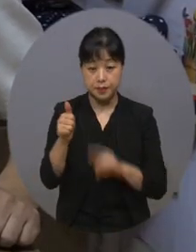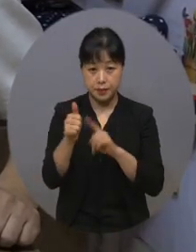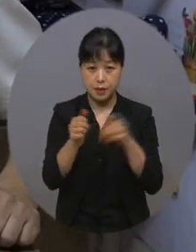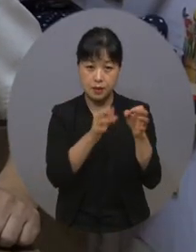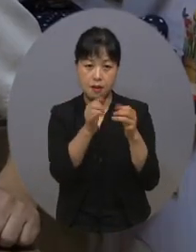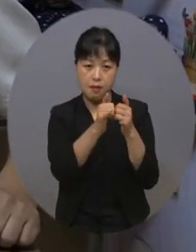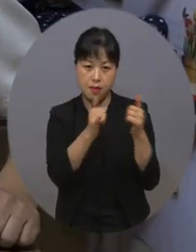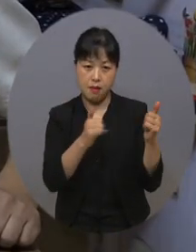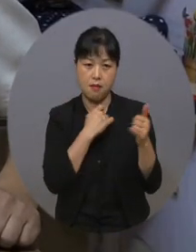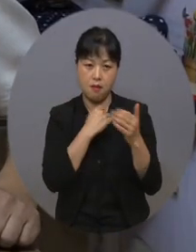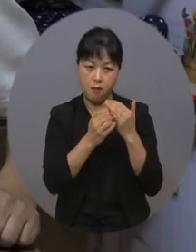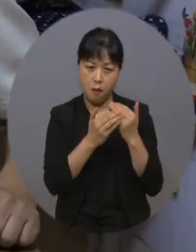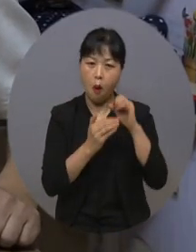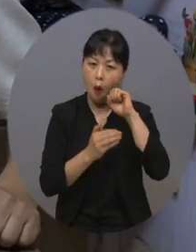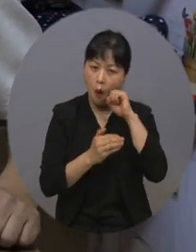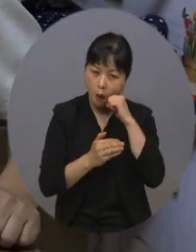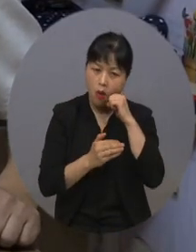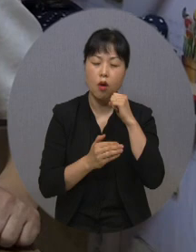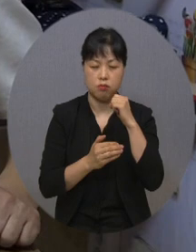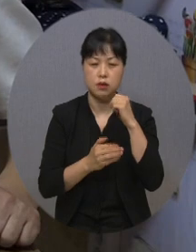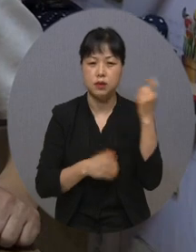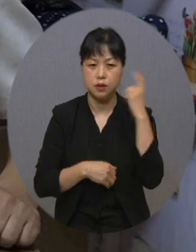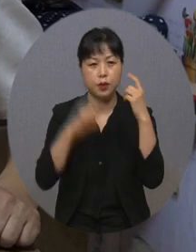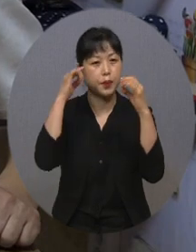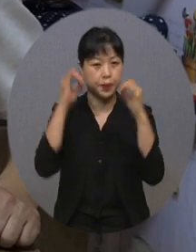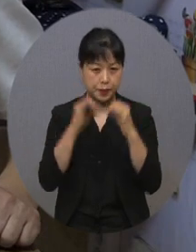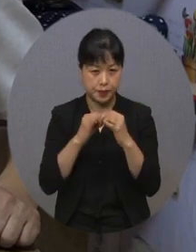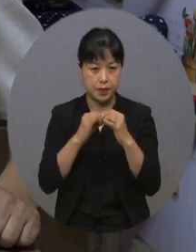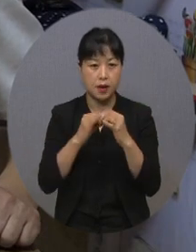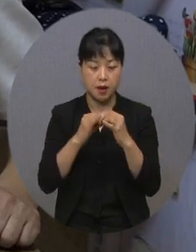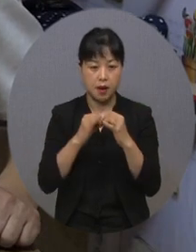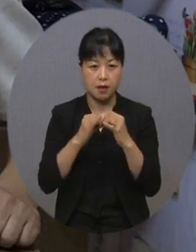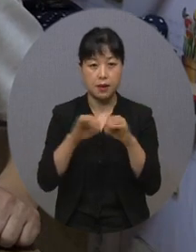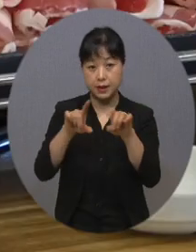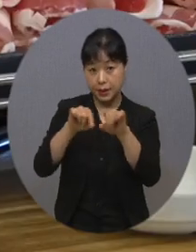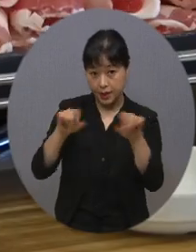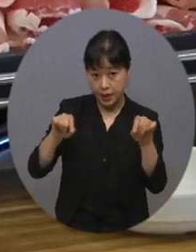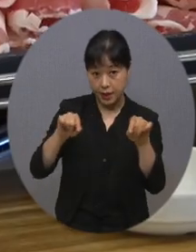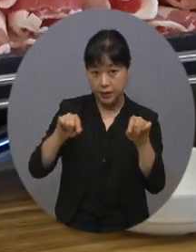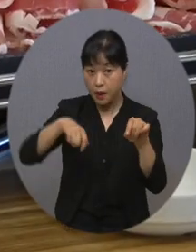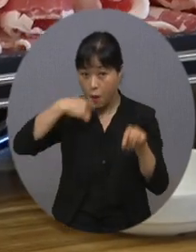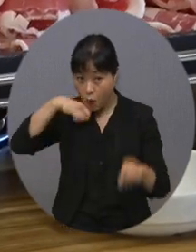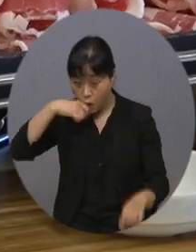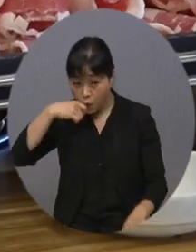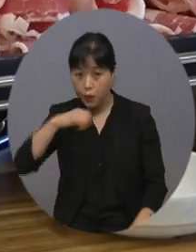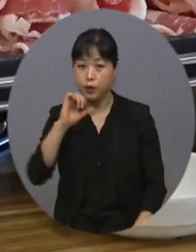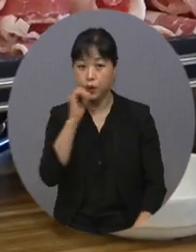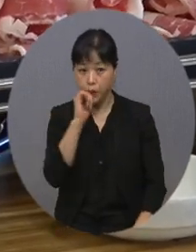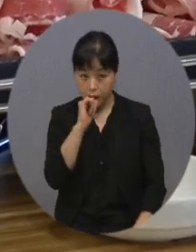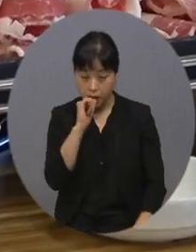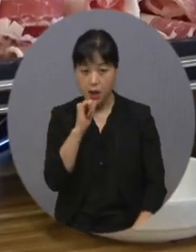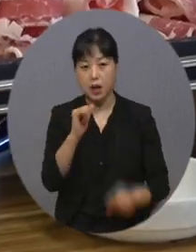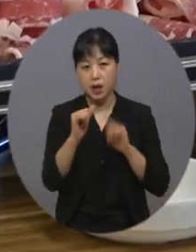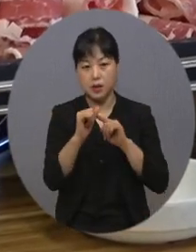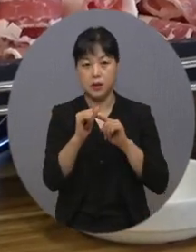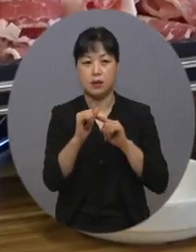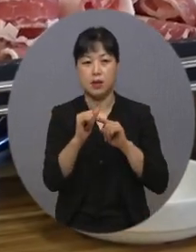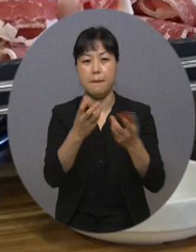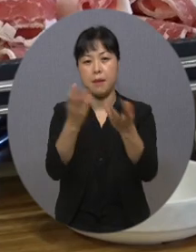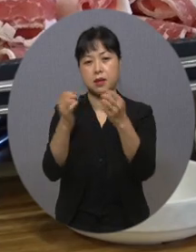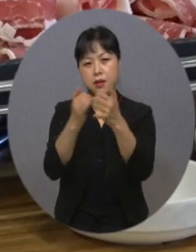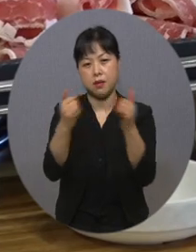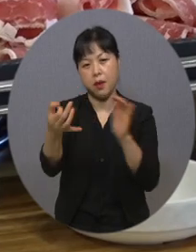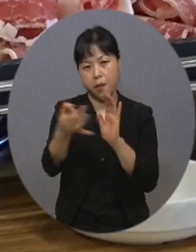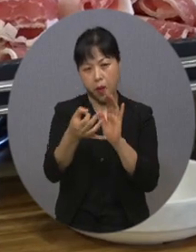있는 어려움을 듣고 공감하며 지역 식당에 음식을 먹고 소개하는 영상을 많은 사람들이 볼 수 있도록 유튜브에 업로드하고